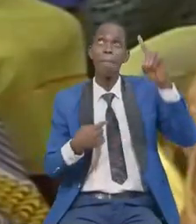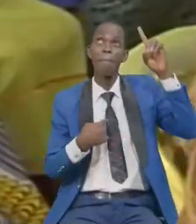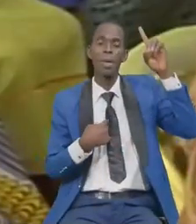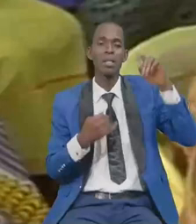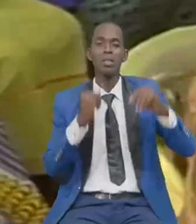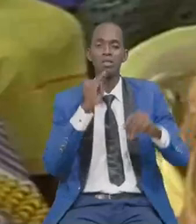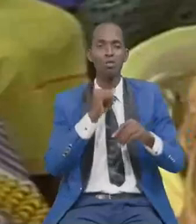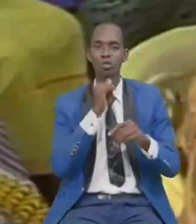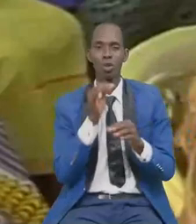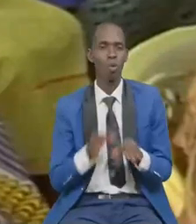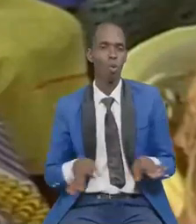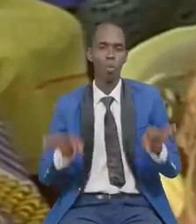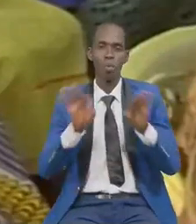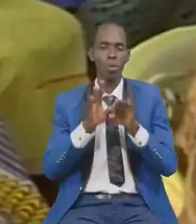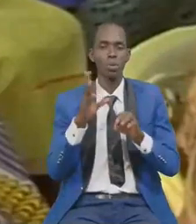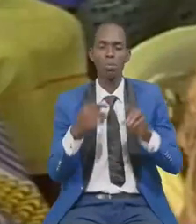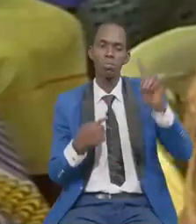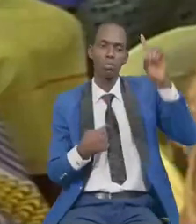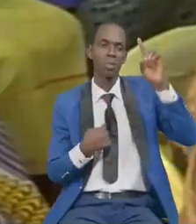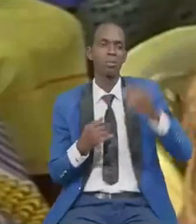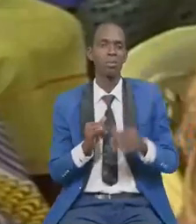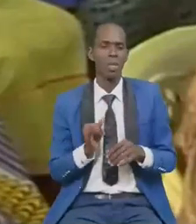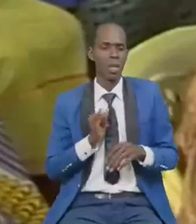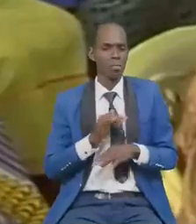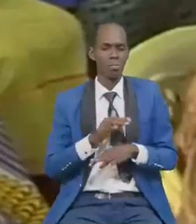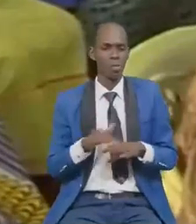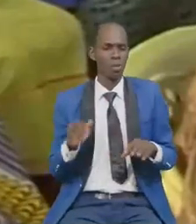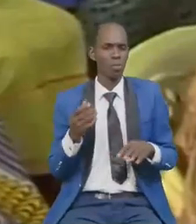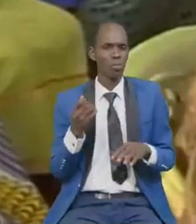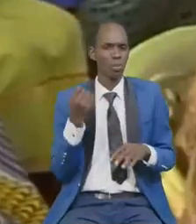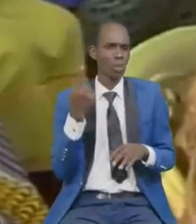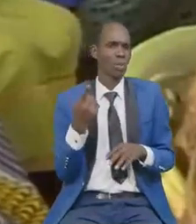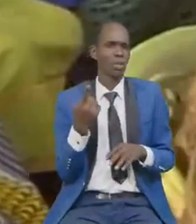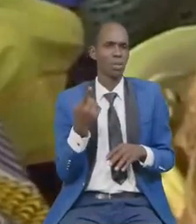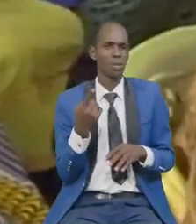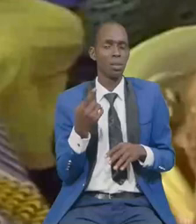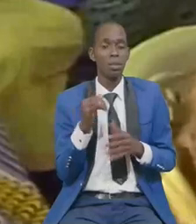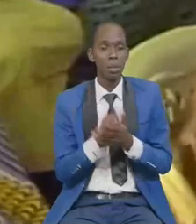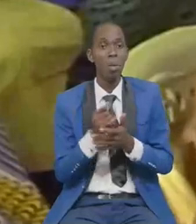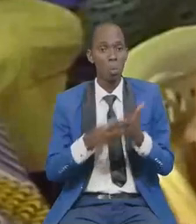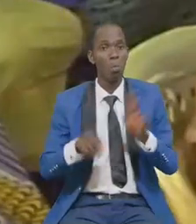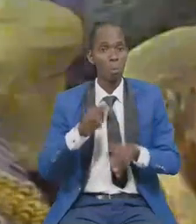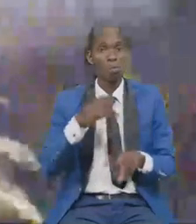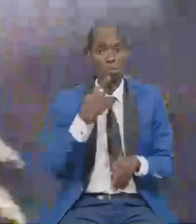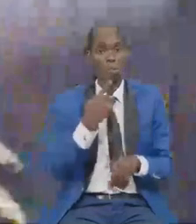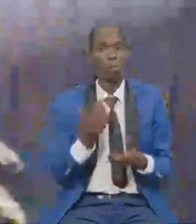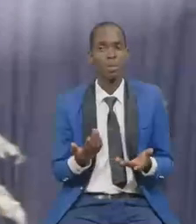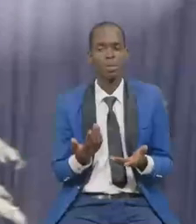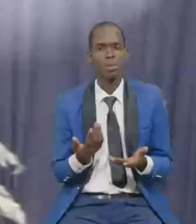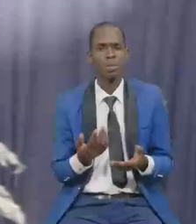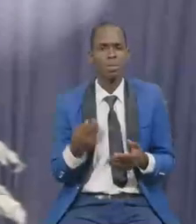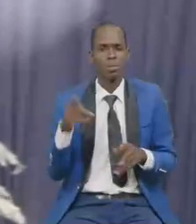moi. Tu ne comprends pas ça. C'est ce que les gens disent. Ils disent qu'ils ne comprennent